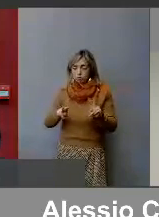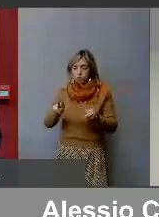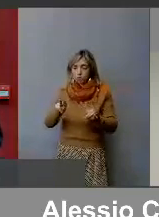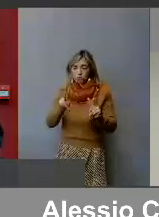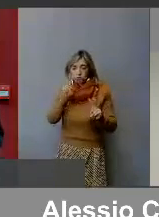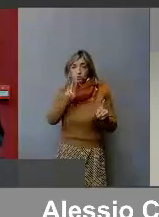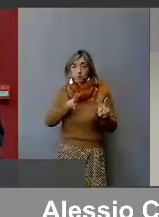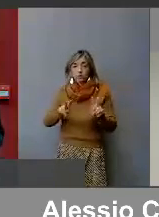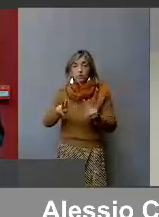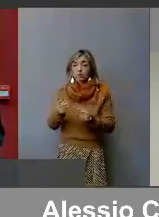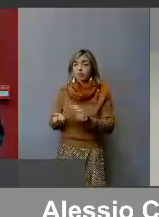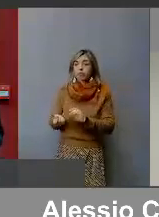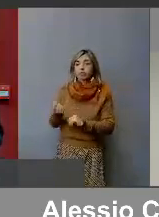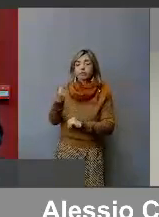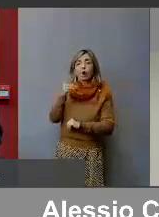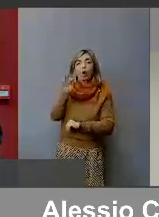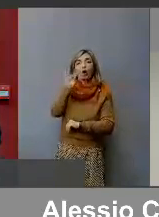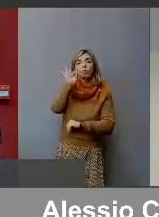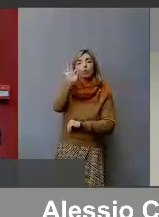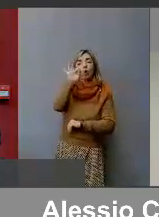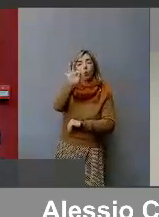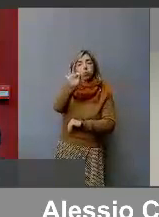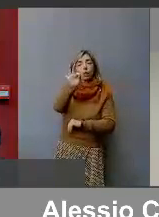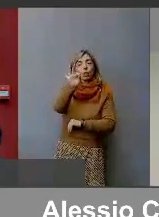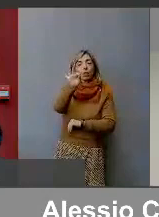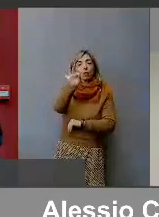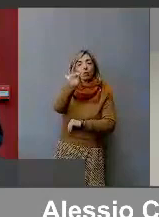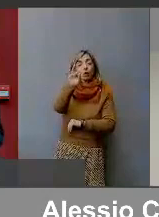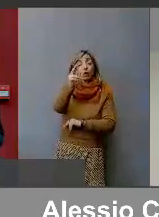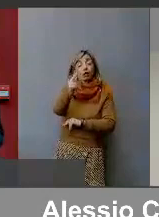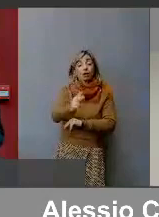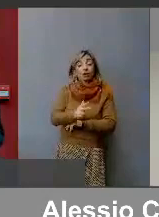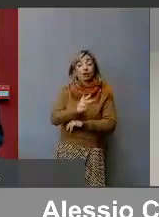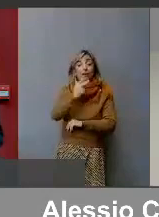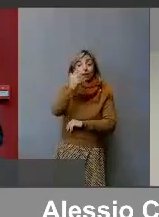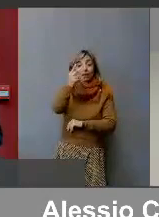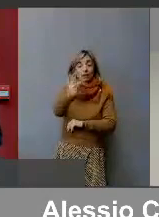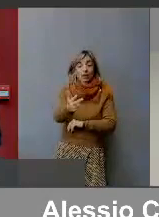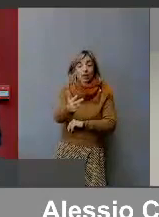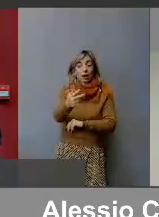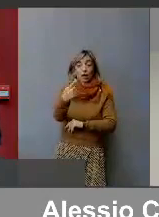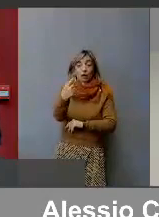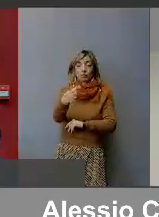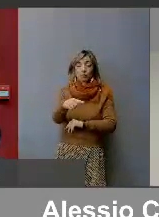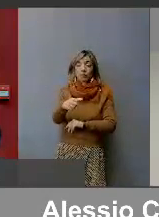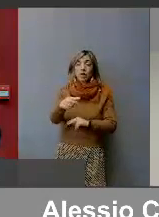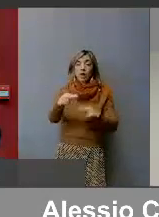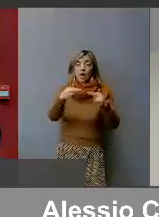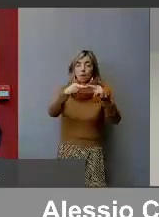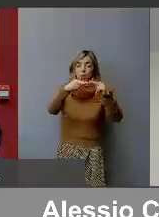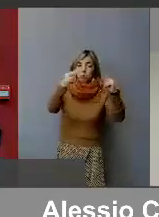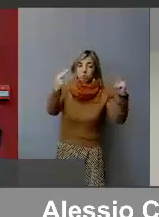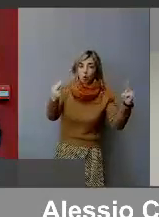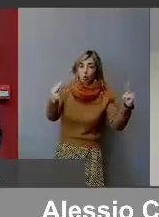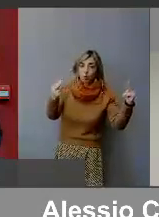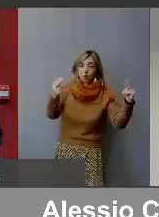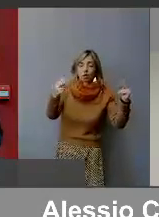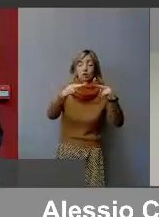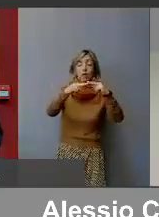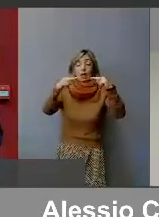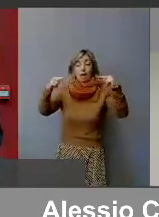triennale all'interno del settore mediante il quale sono stati censiti tutti i ponti passerelle due doti stradali cittadini